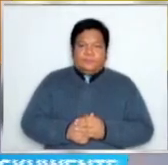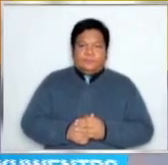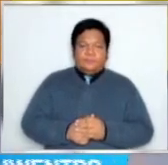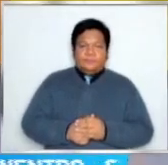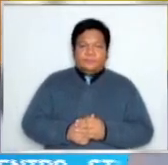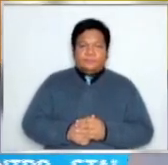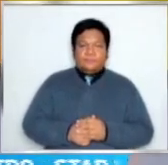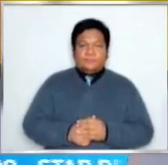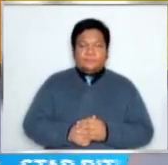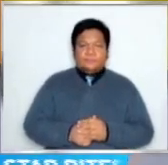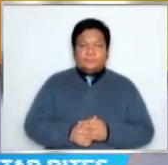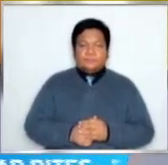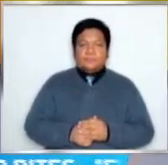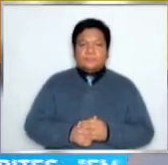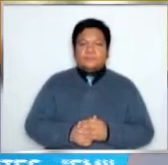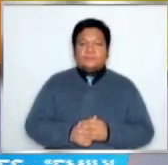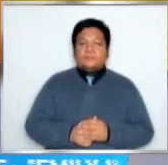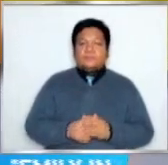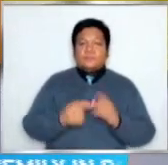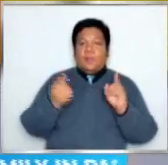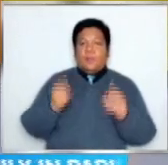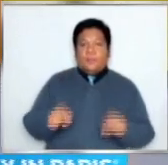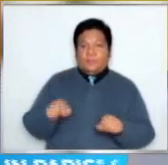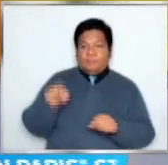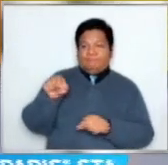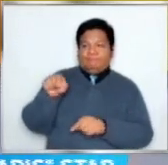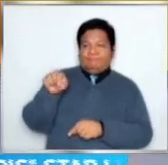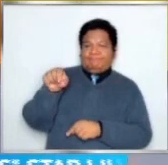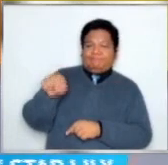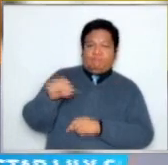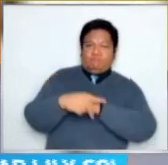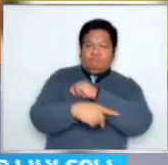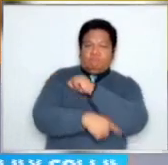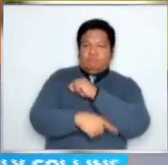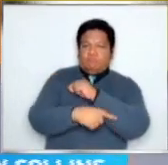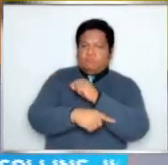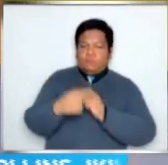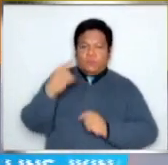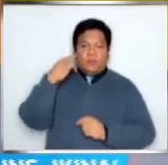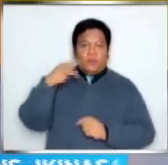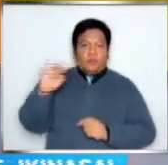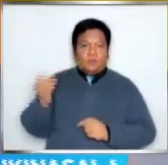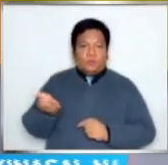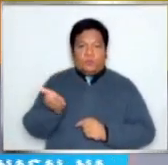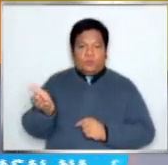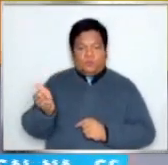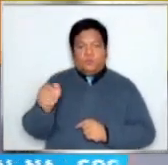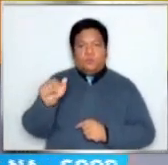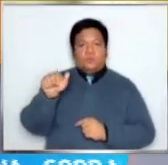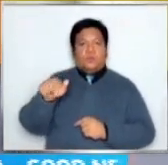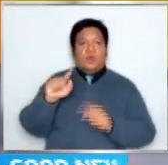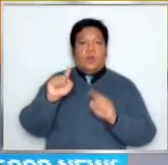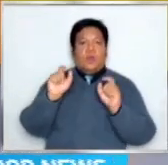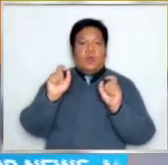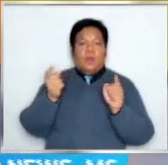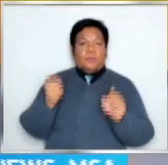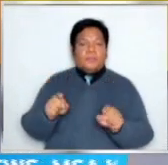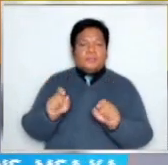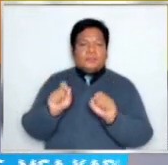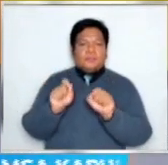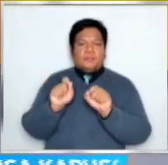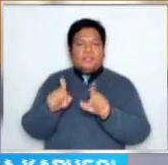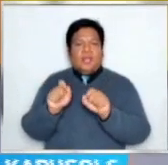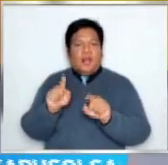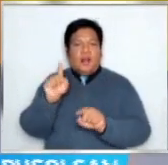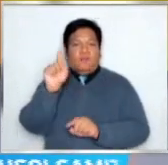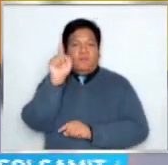Sa Cagayan de Oro City, arestado ang isang lalaki na nagbebenta umano ng Peking vaccination card. Ang kanyang paliwanag sa balitang hatid ni James